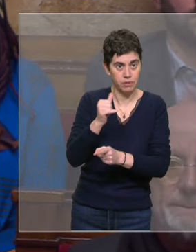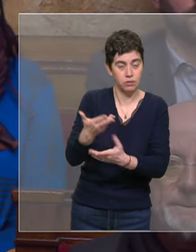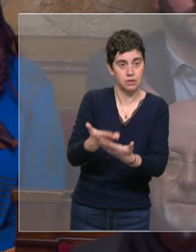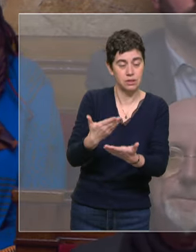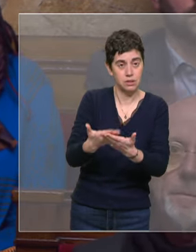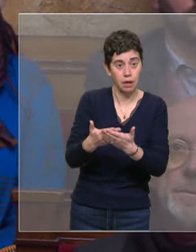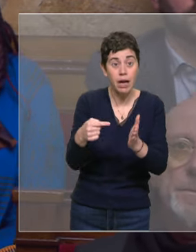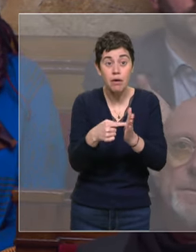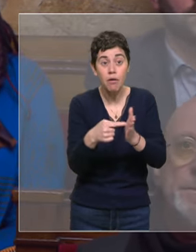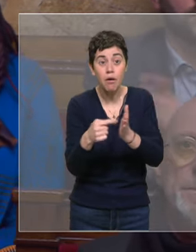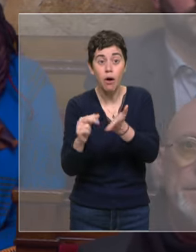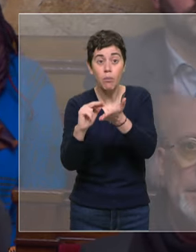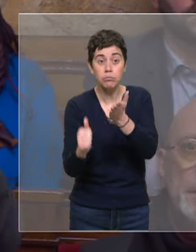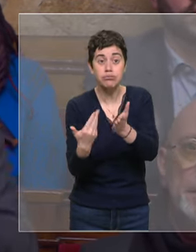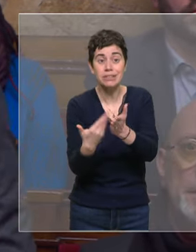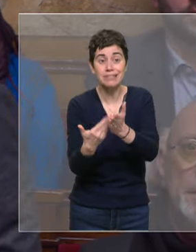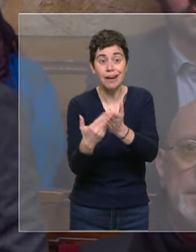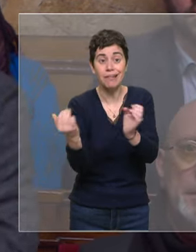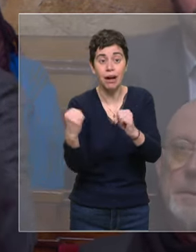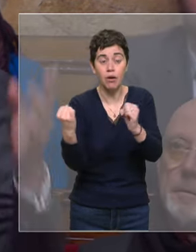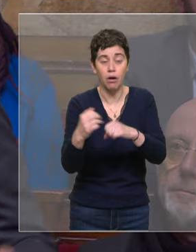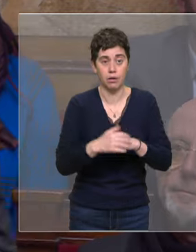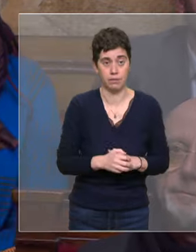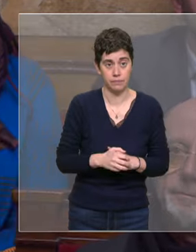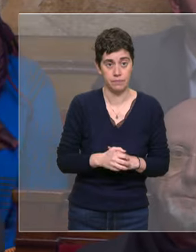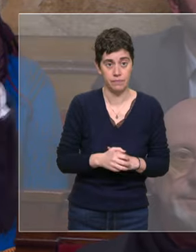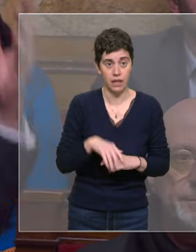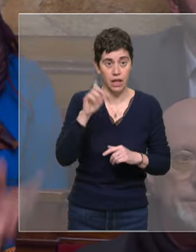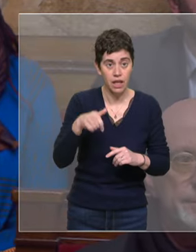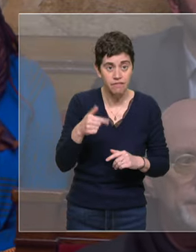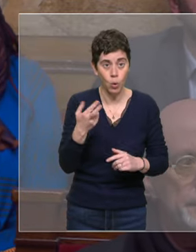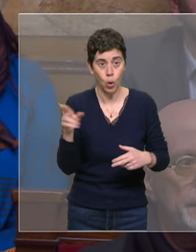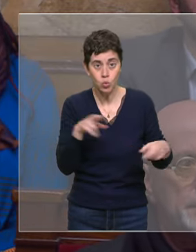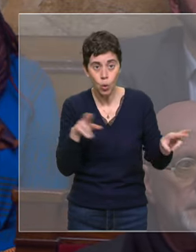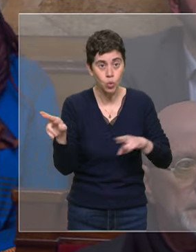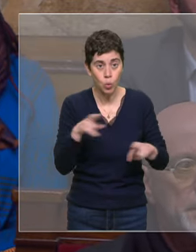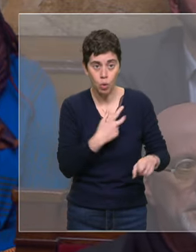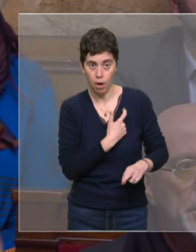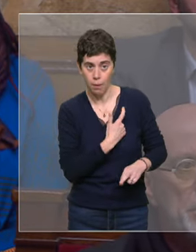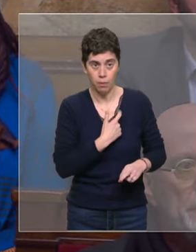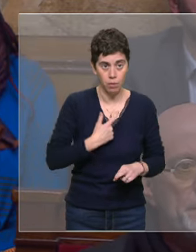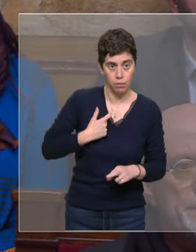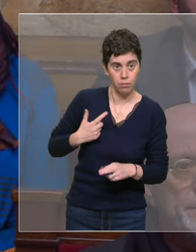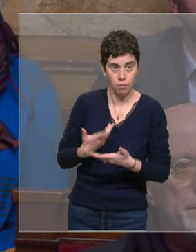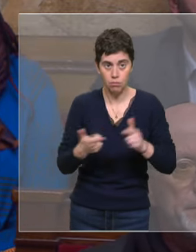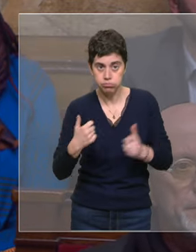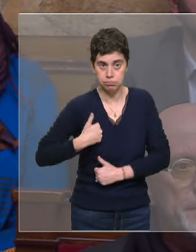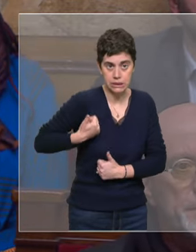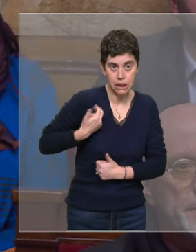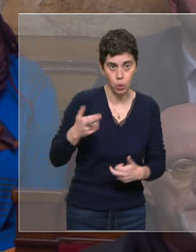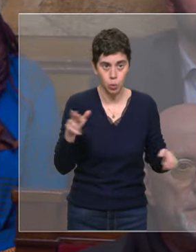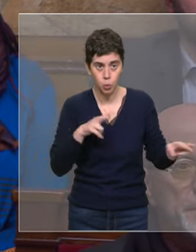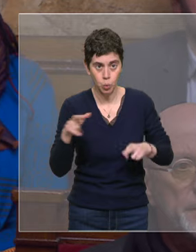accord ? Vous ne cessez de parler de réarmement à toutes les sauces. Cette rhétorique prépare la